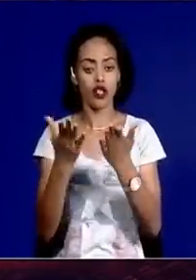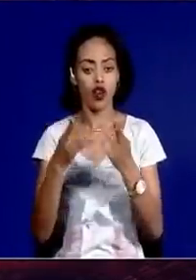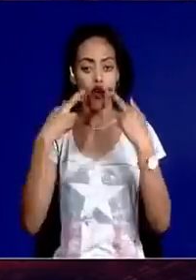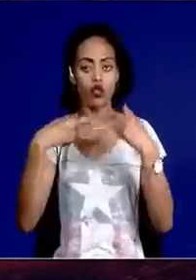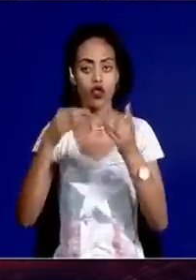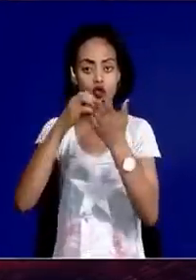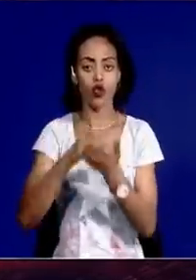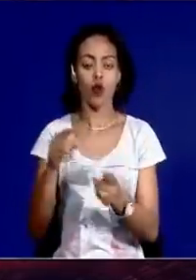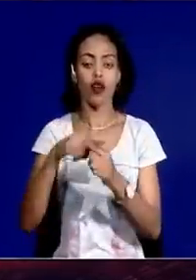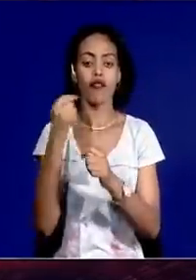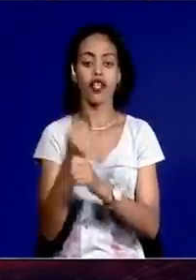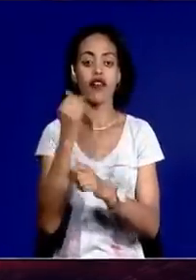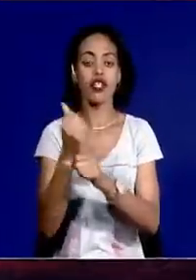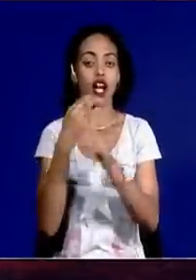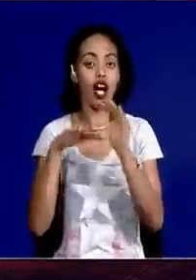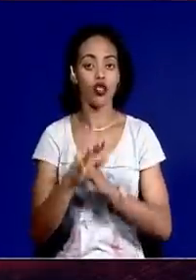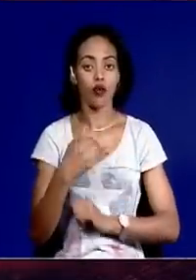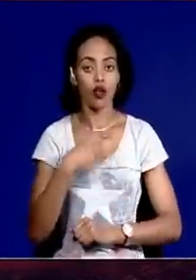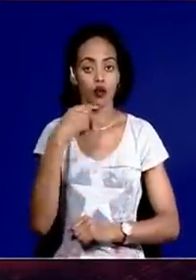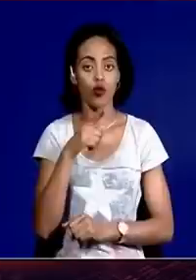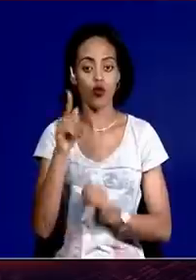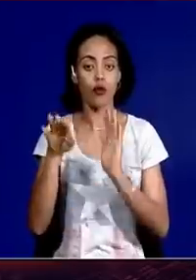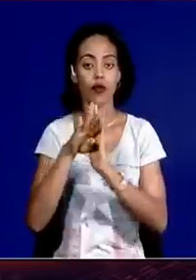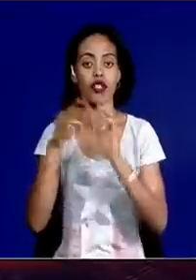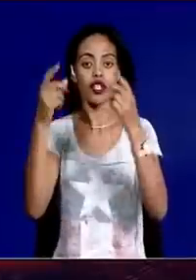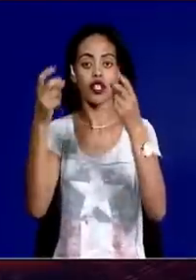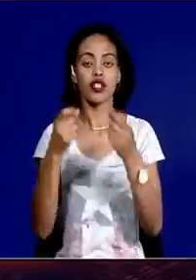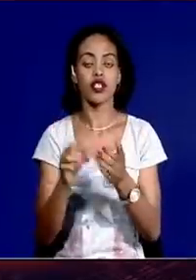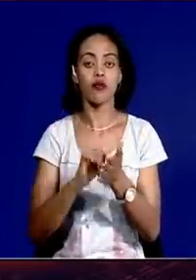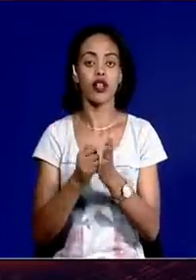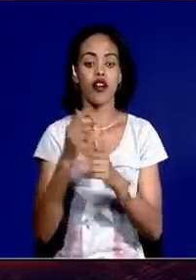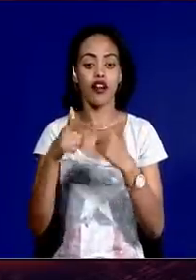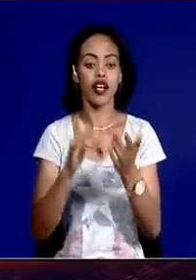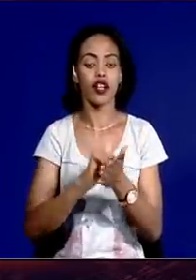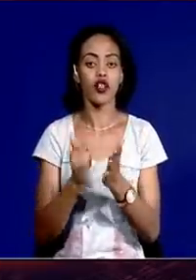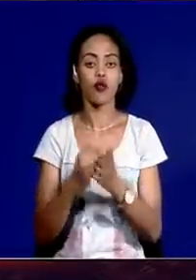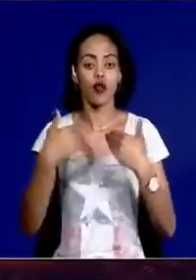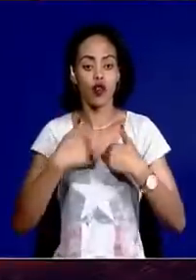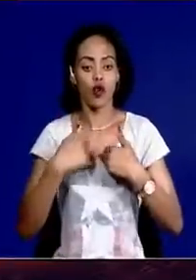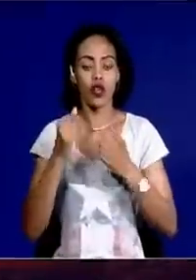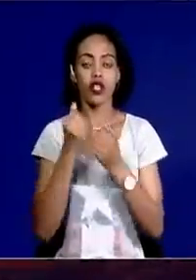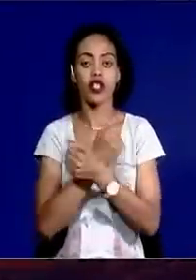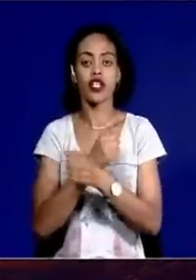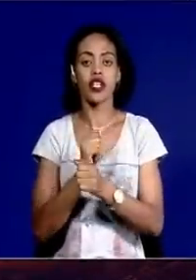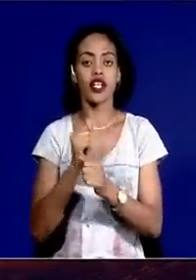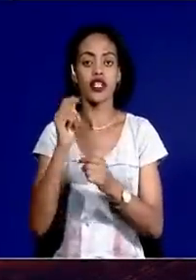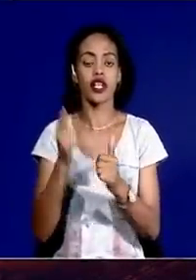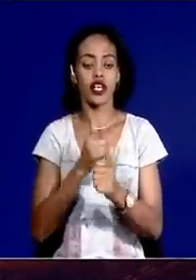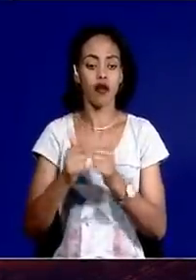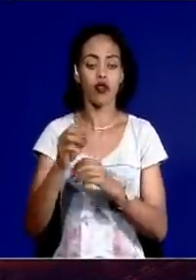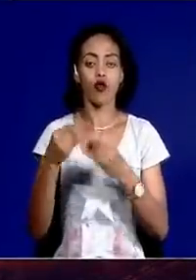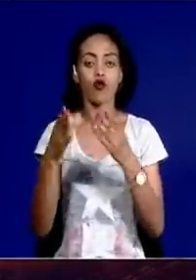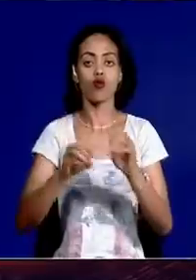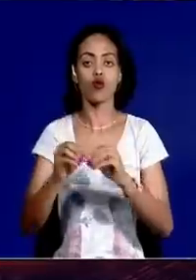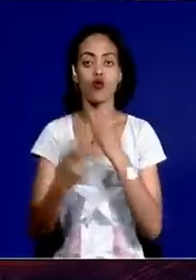صديقهم نابل تقبار او سرح آتيوم اللوزولو اتوم مكتر اسام من محدار عبر كايد دماء نهلونا نحنتن حزب تقرأي قدام النتيبوم مزنك اساقس